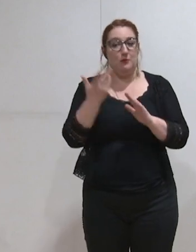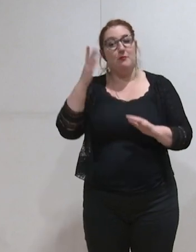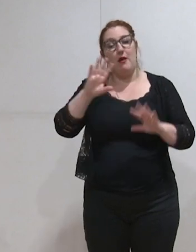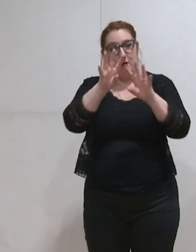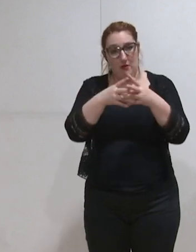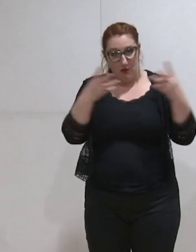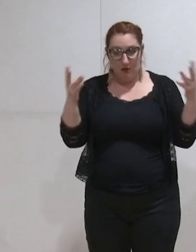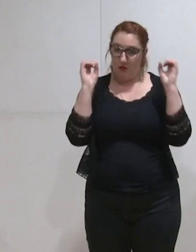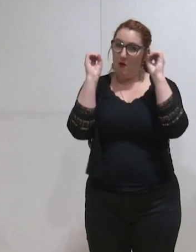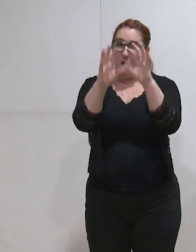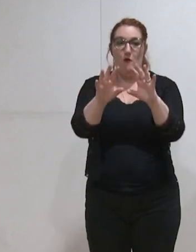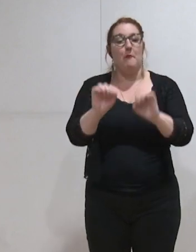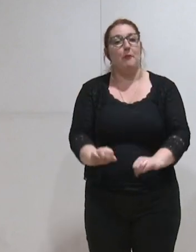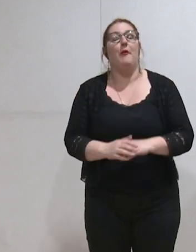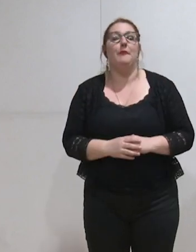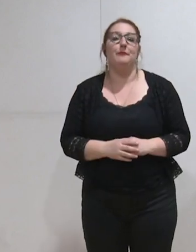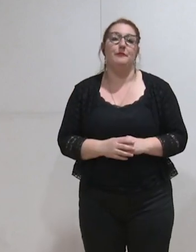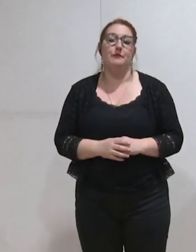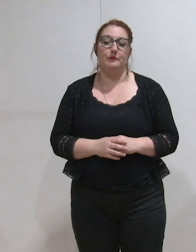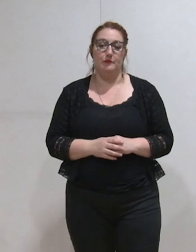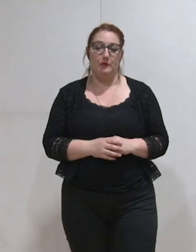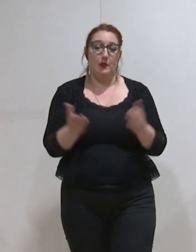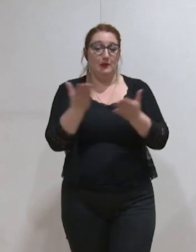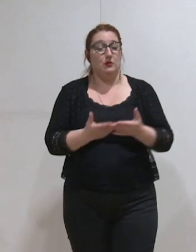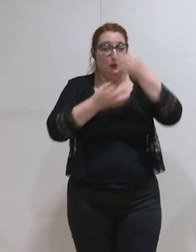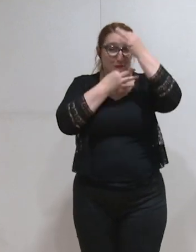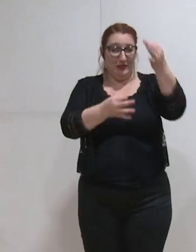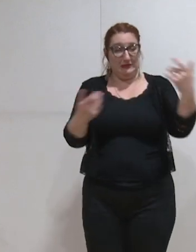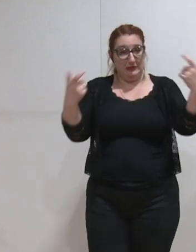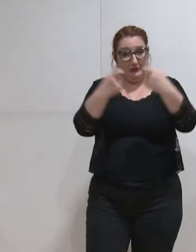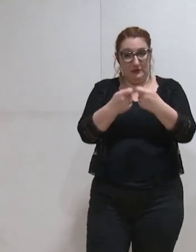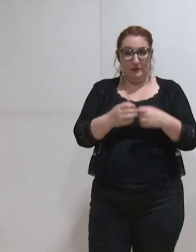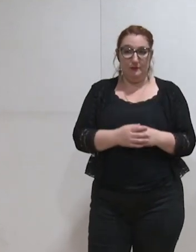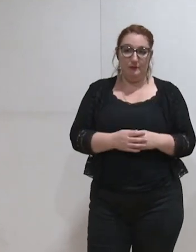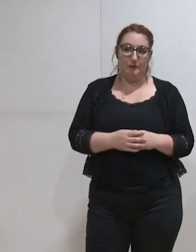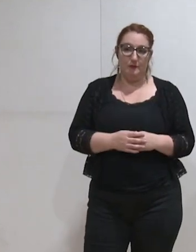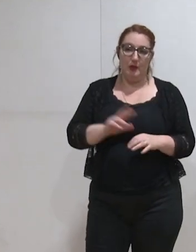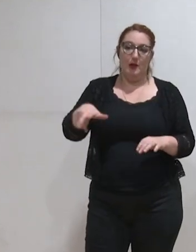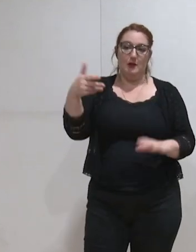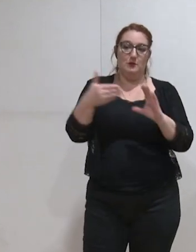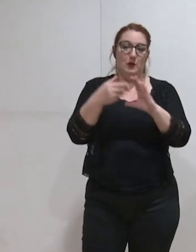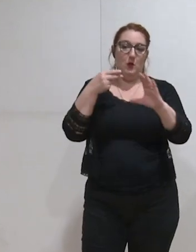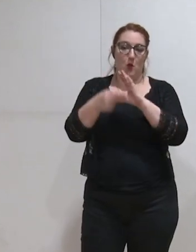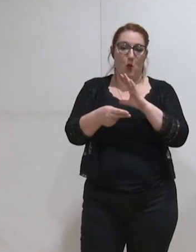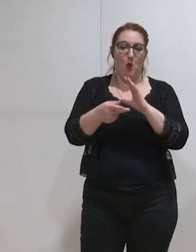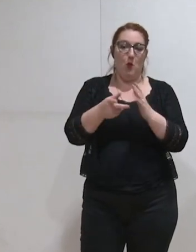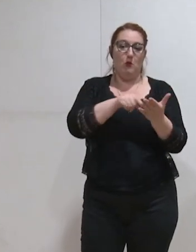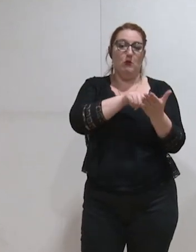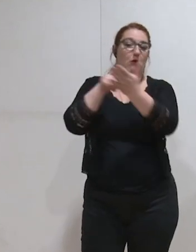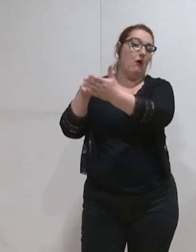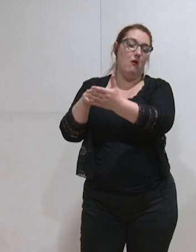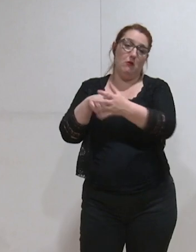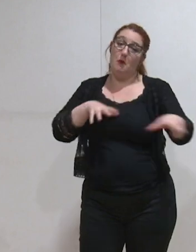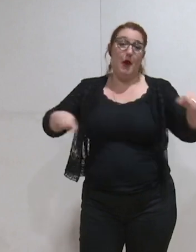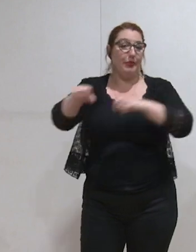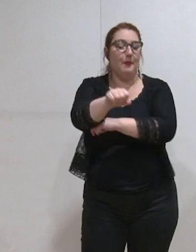passer le tableau qui correspond très précisément à cette situation et qui neutralise les 13000 € en l'occurrence qu'ils doivent rendre entre guillemets à